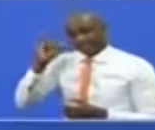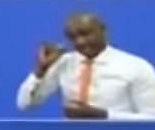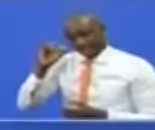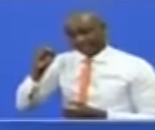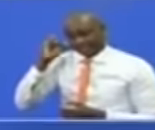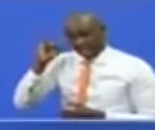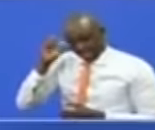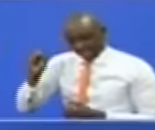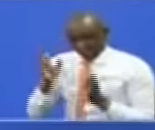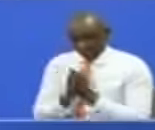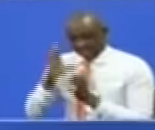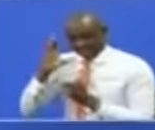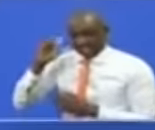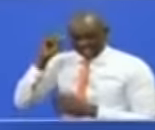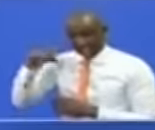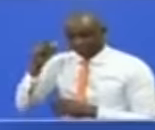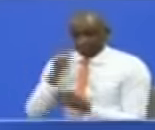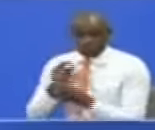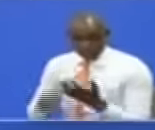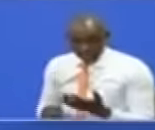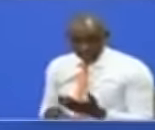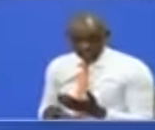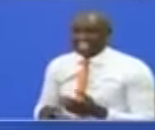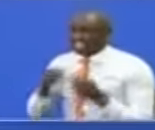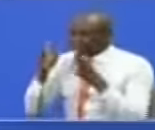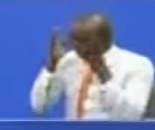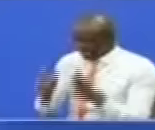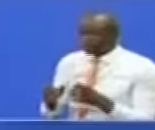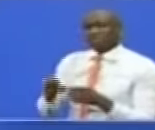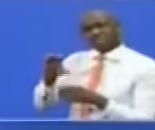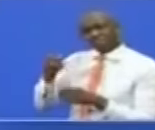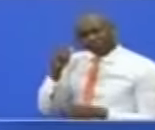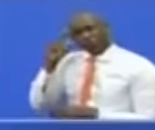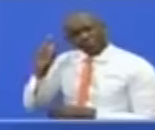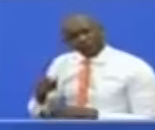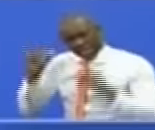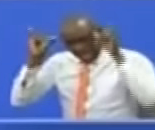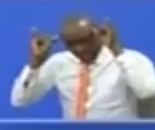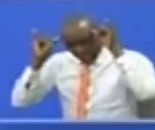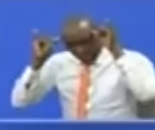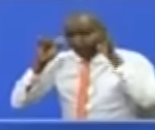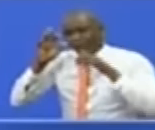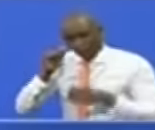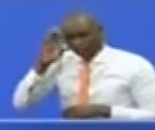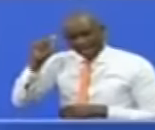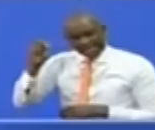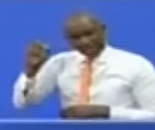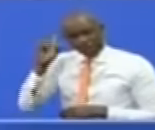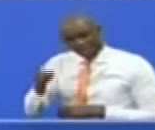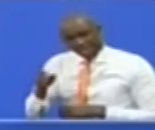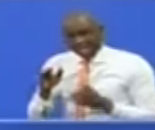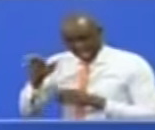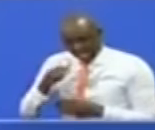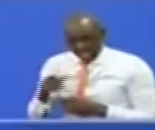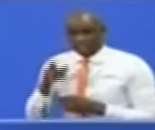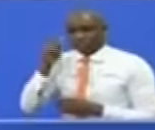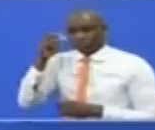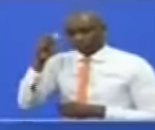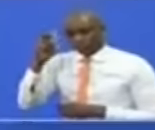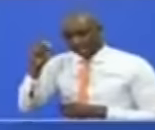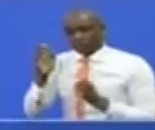ingekuwa tayari imeshika kwa sababu mtu akiba ng'ombe 1000 kutoka Baringo sehemu ya Tuge na